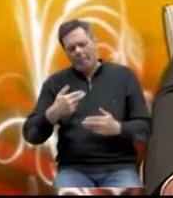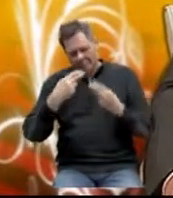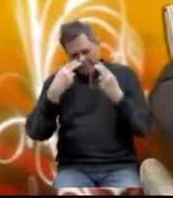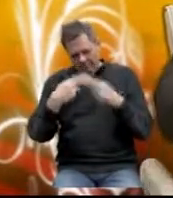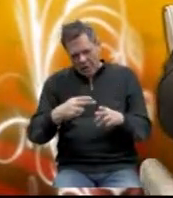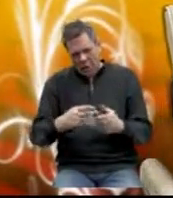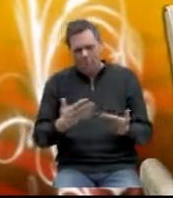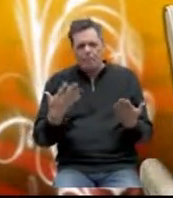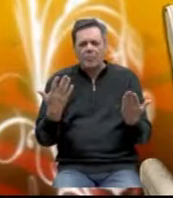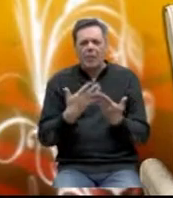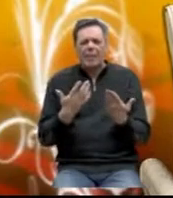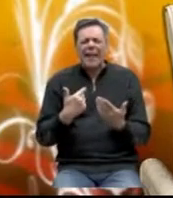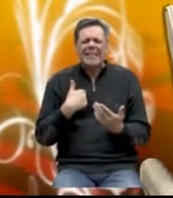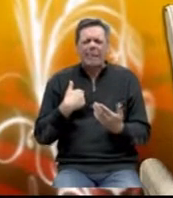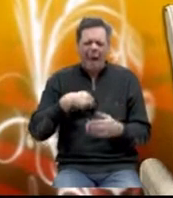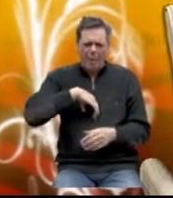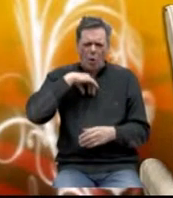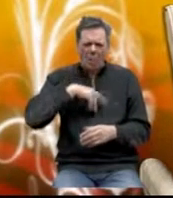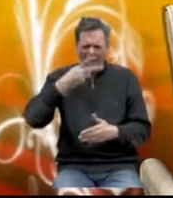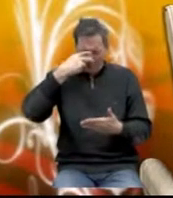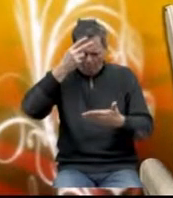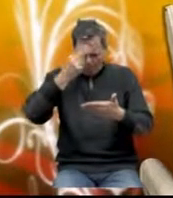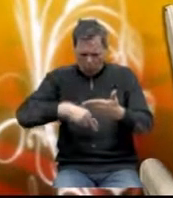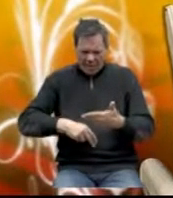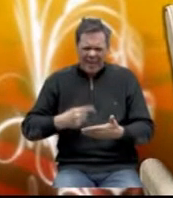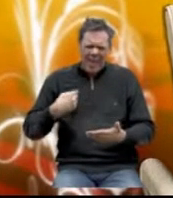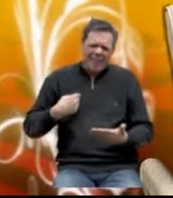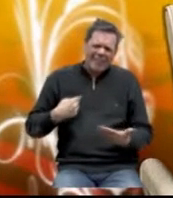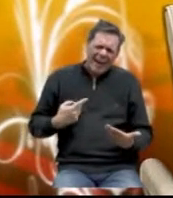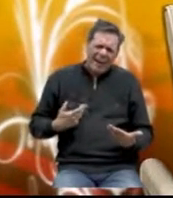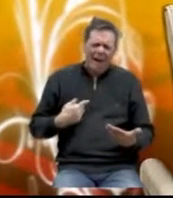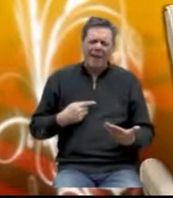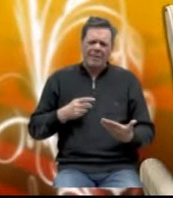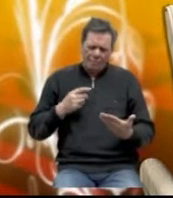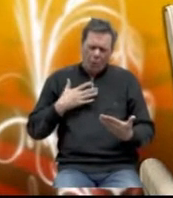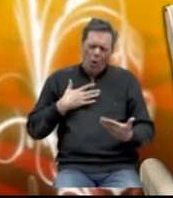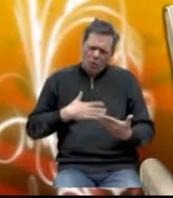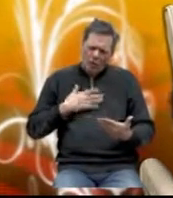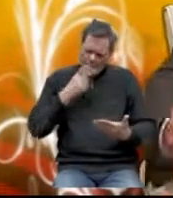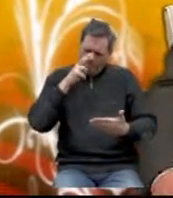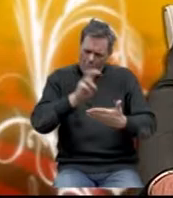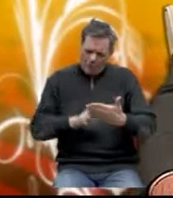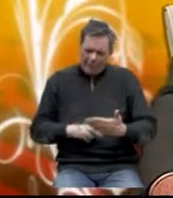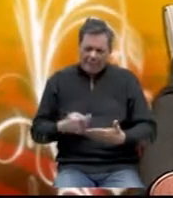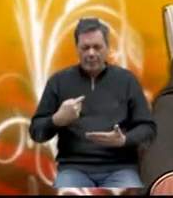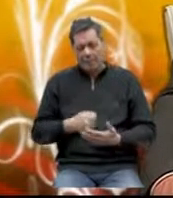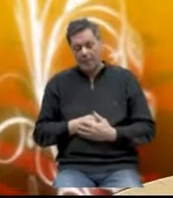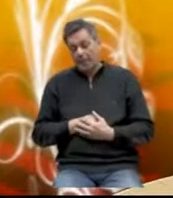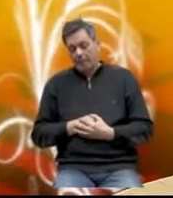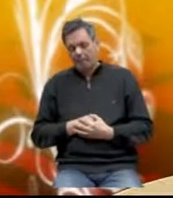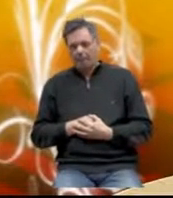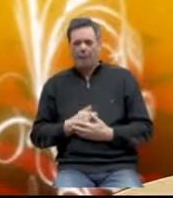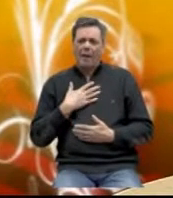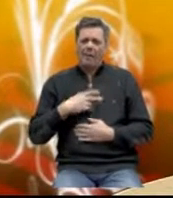to što, jesam li ja motiviran to pročitati, jesam ja to motiviran pogledati ili nisam, ja to želim ili ne. Da.